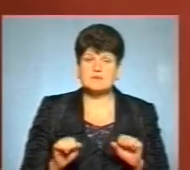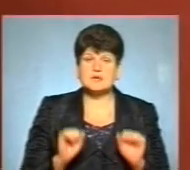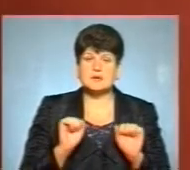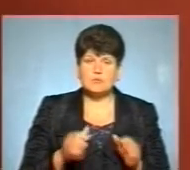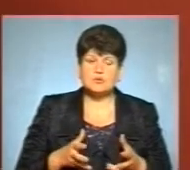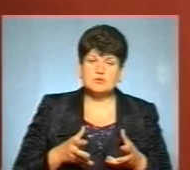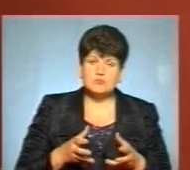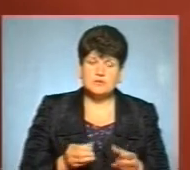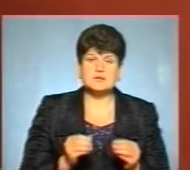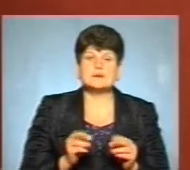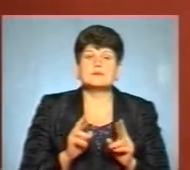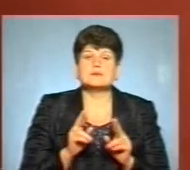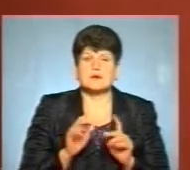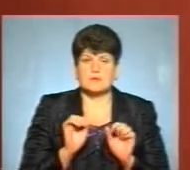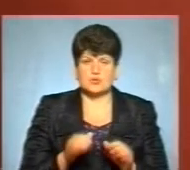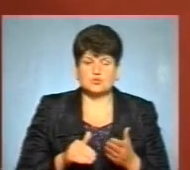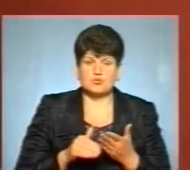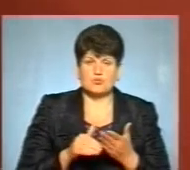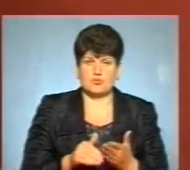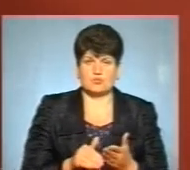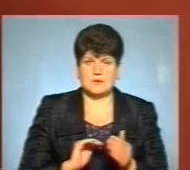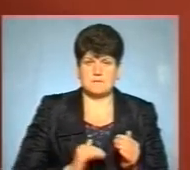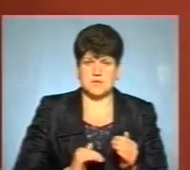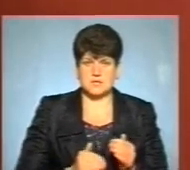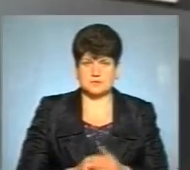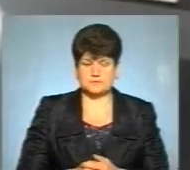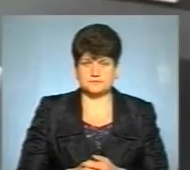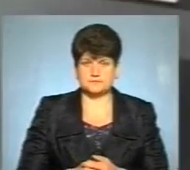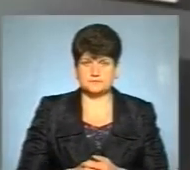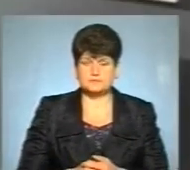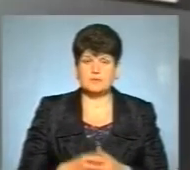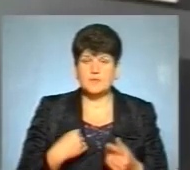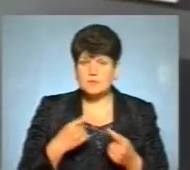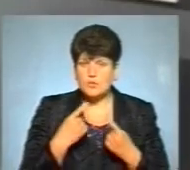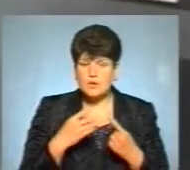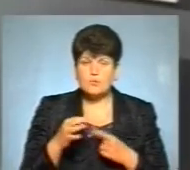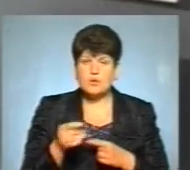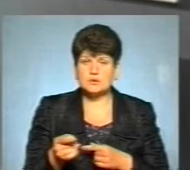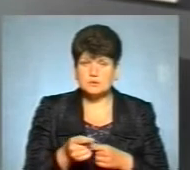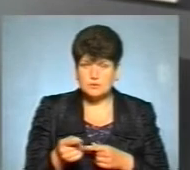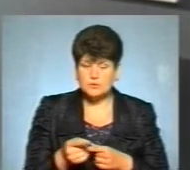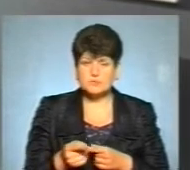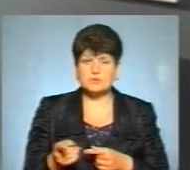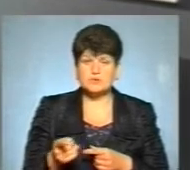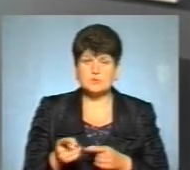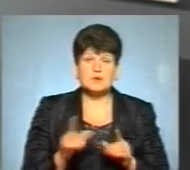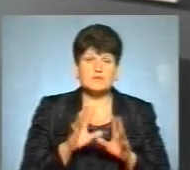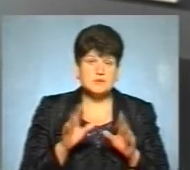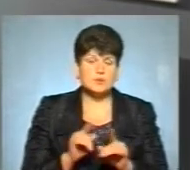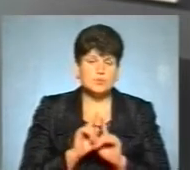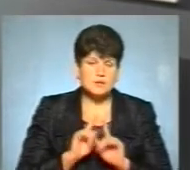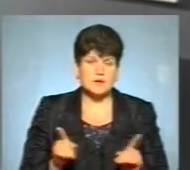вплинути, чи може, чим і як може допомогти бізнесу? Ми говоримо про Тернопіль. Якщо говоримо про Тернопіль, Тернопіль – це унікальне